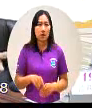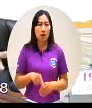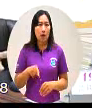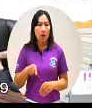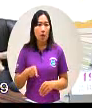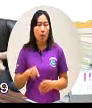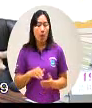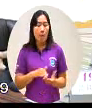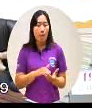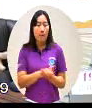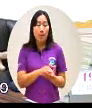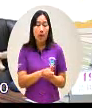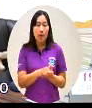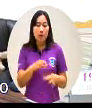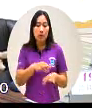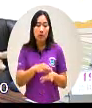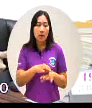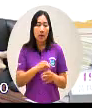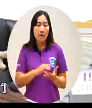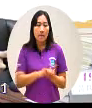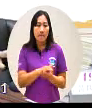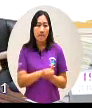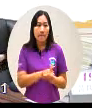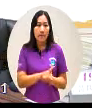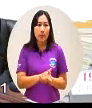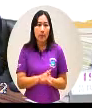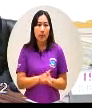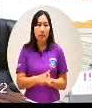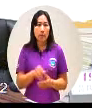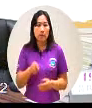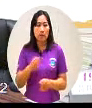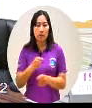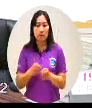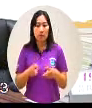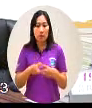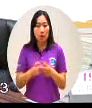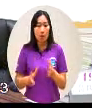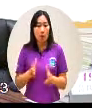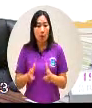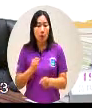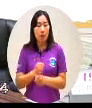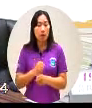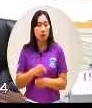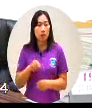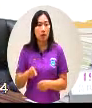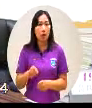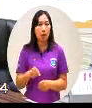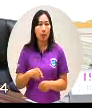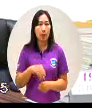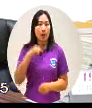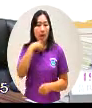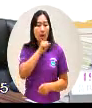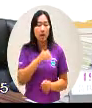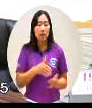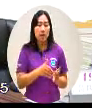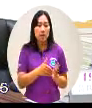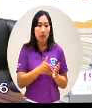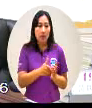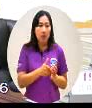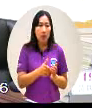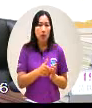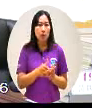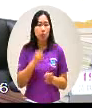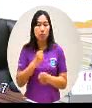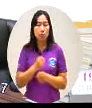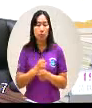出来，碳粉嘛、碳粉的染色嘛、色母嘛。咱的台塑南亚做工的，有一挂塑胶的物件。哦，